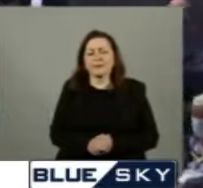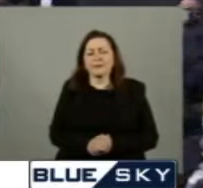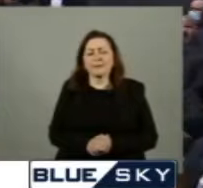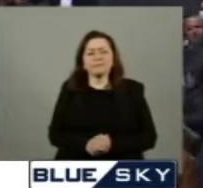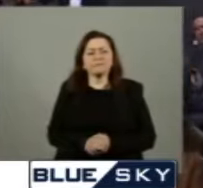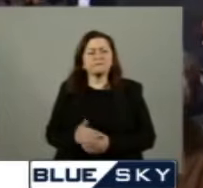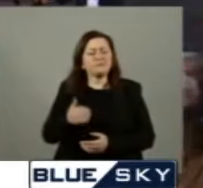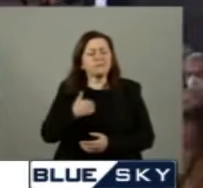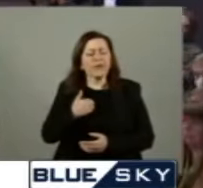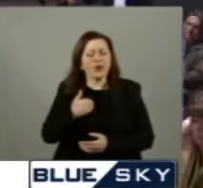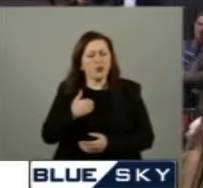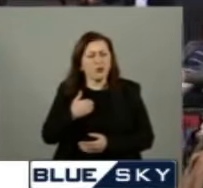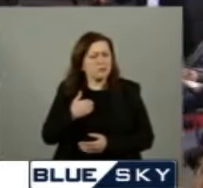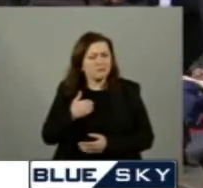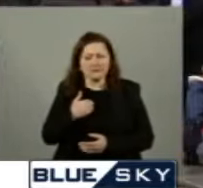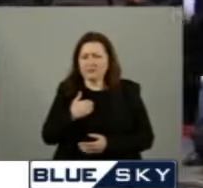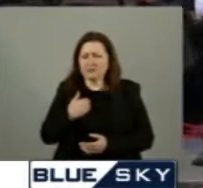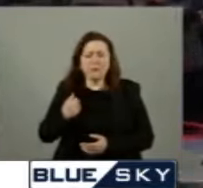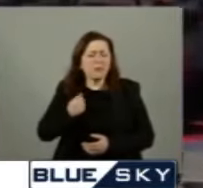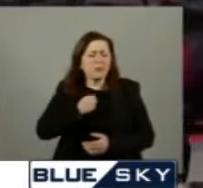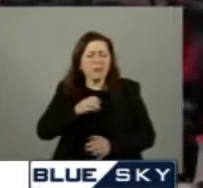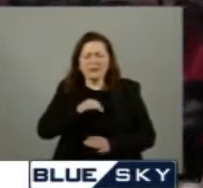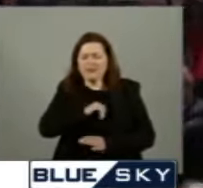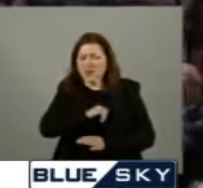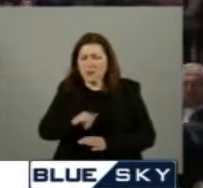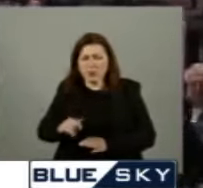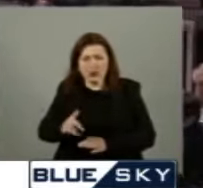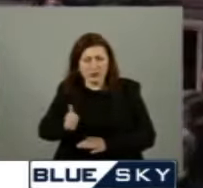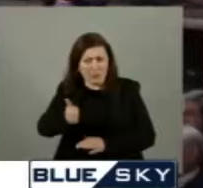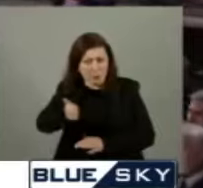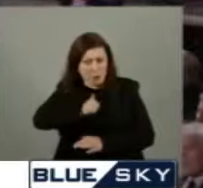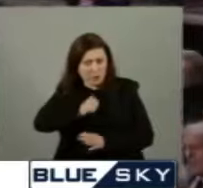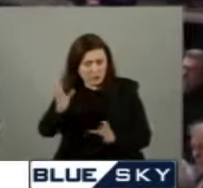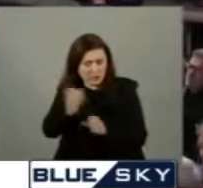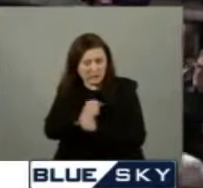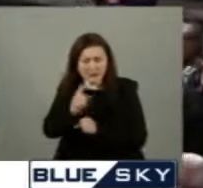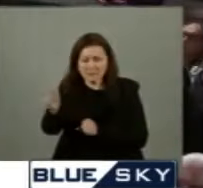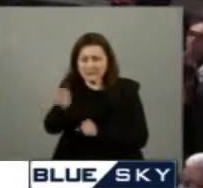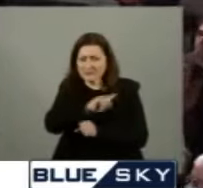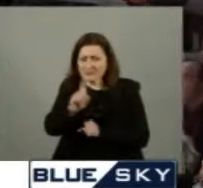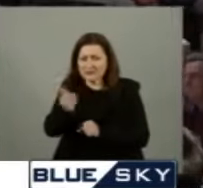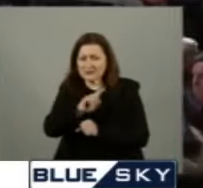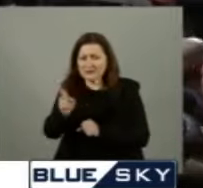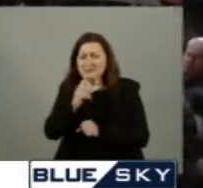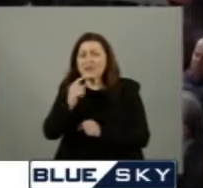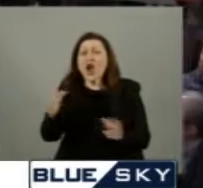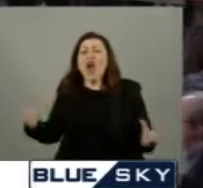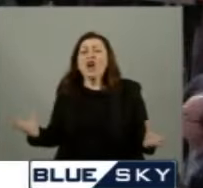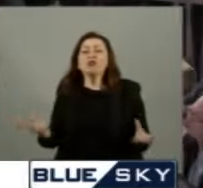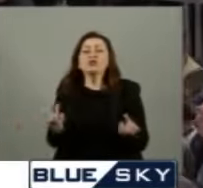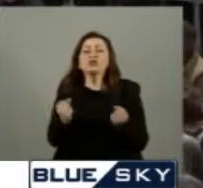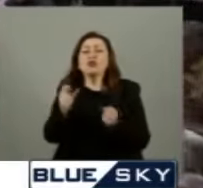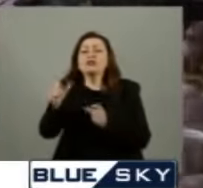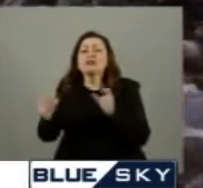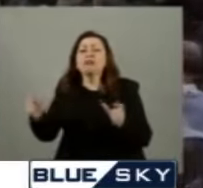Ποτέ δεν πίστεψα ότι αυτά θα τα πετύχω μόνος. Μεσίες, να ξέρετε, ψάχνουν